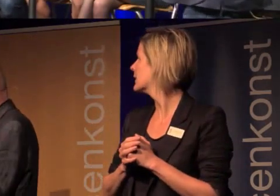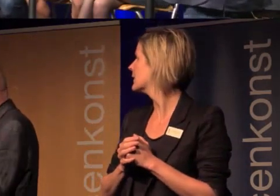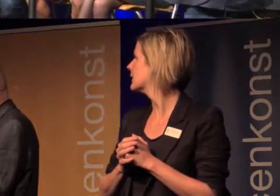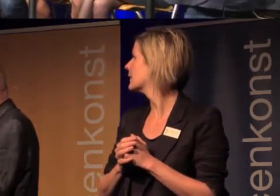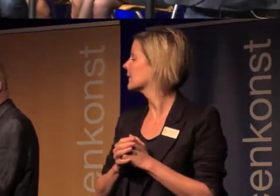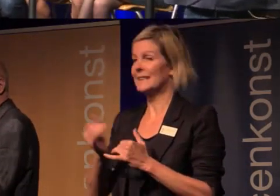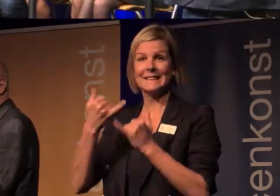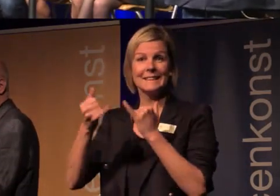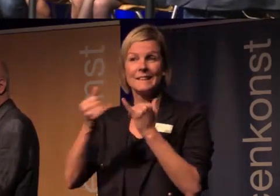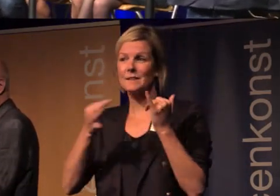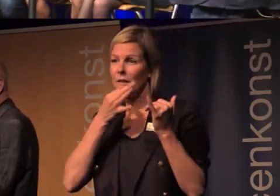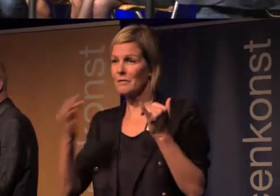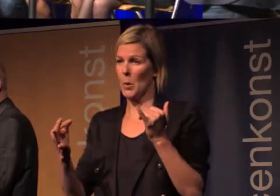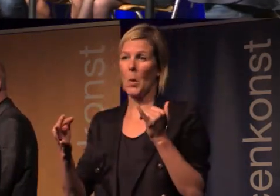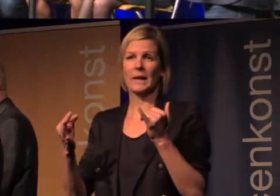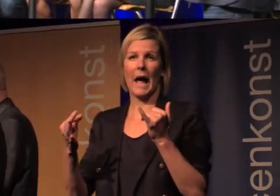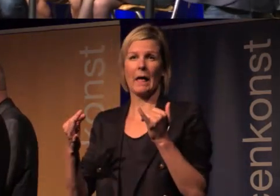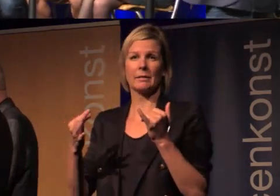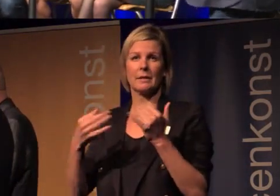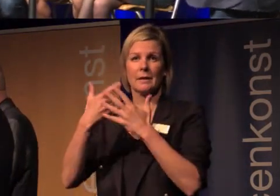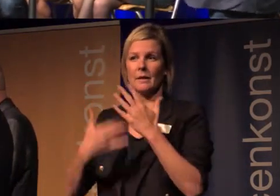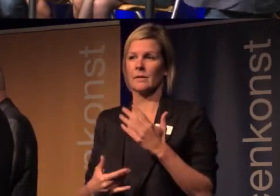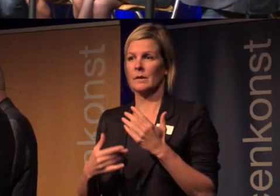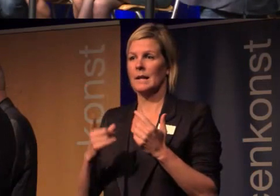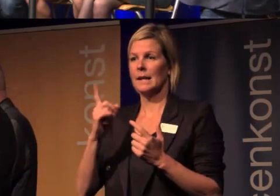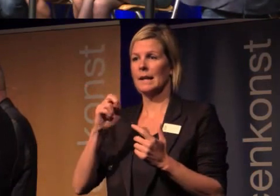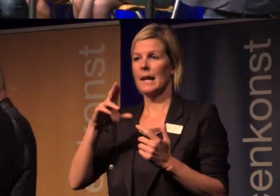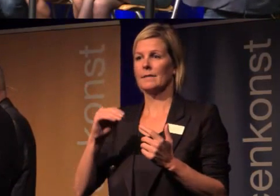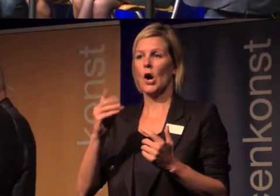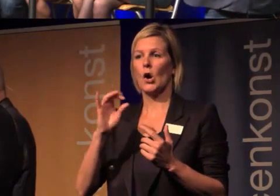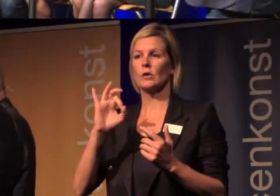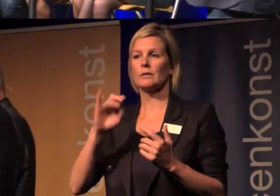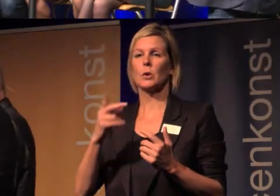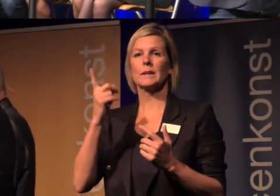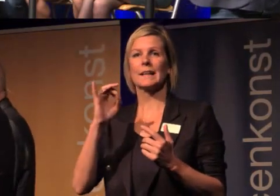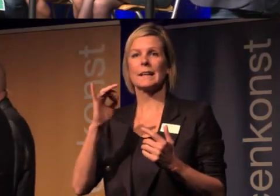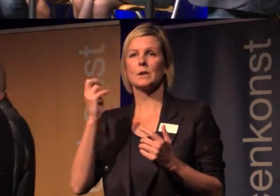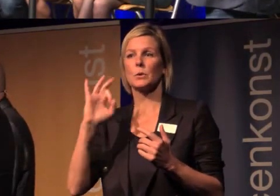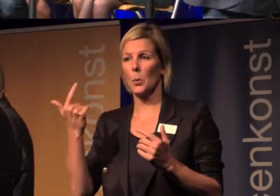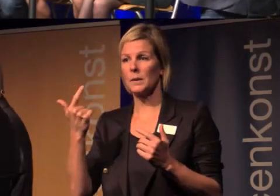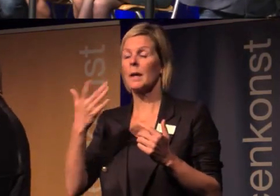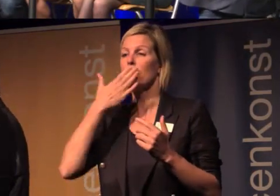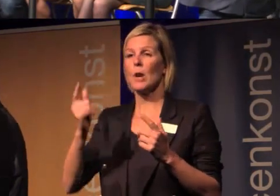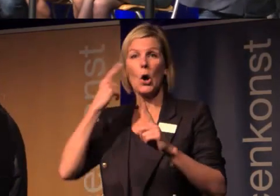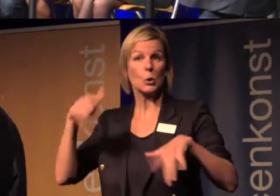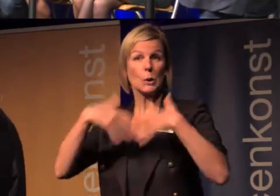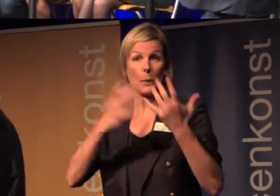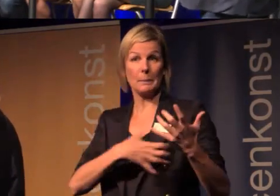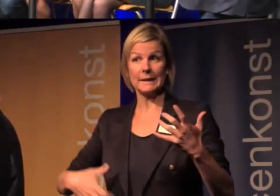Och sista frågan i det här batteriet då. Har Lena Adelsohn Liljeroth varit en bra kulturminister?